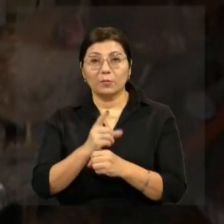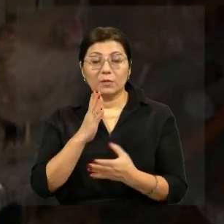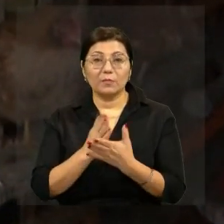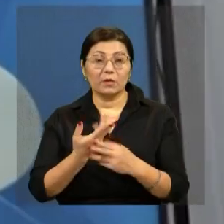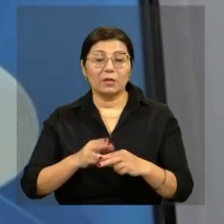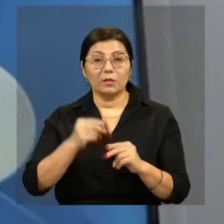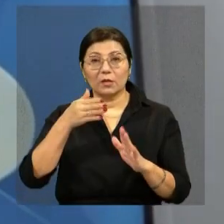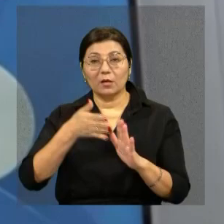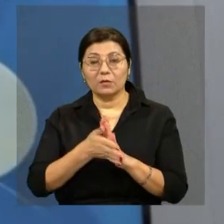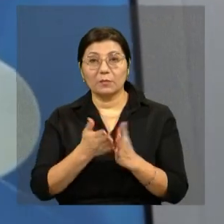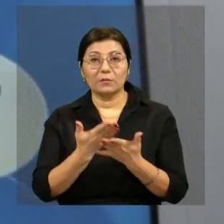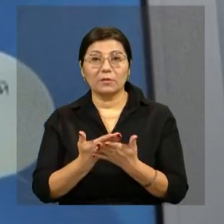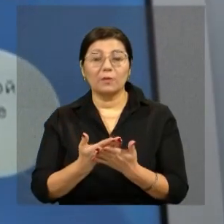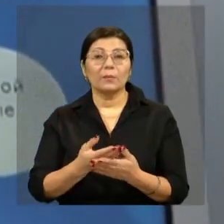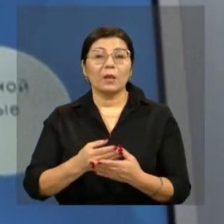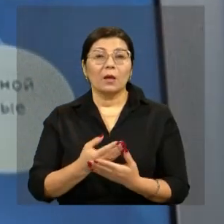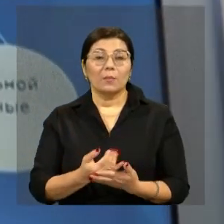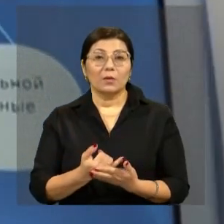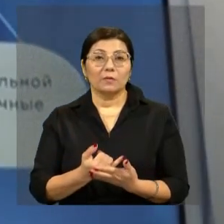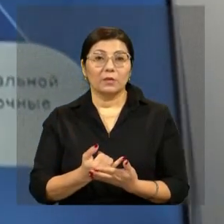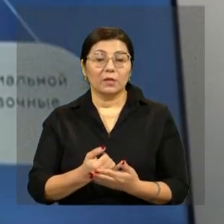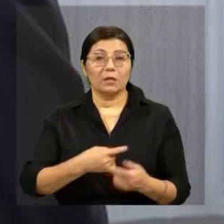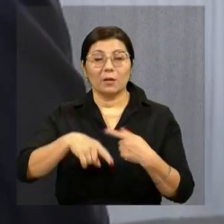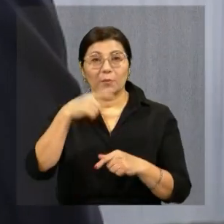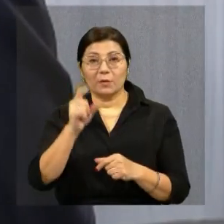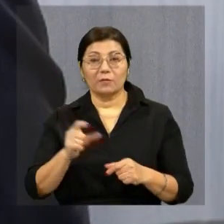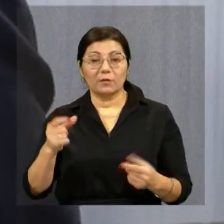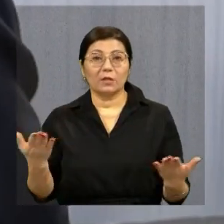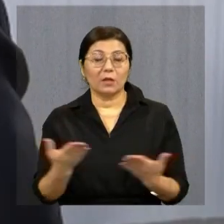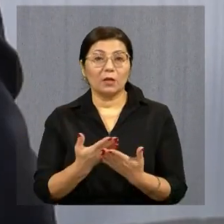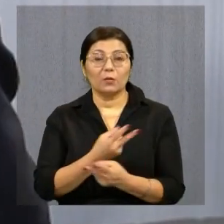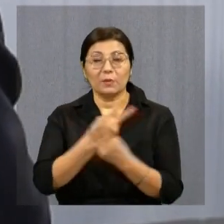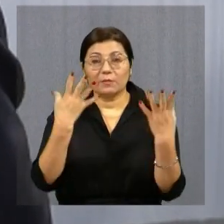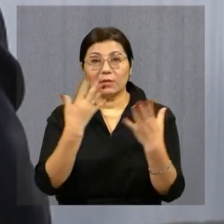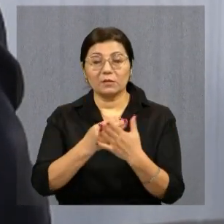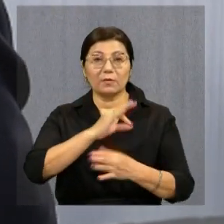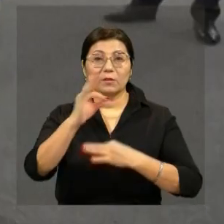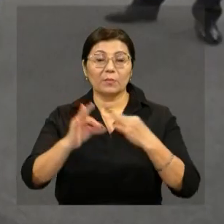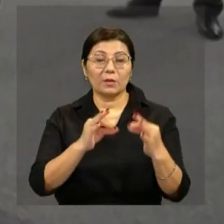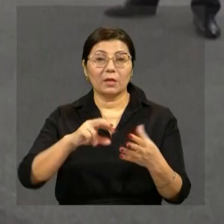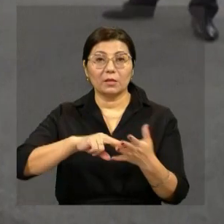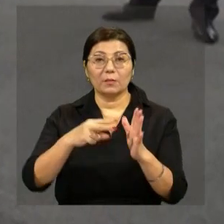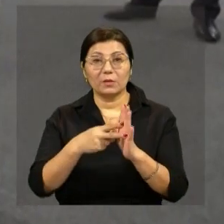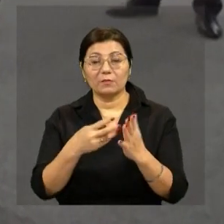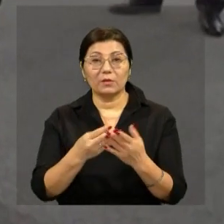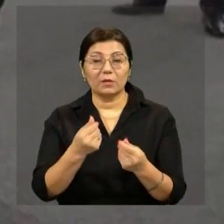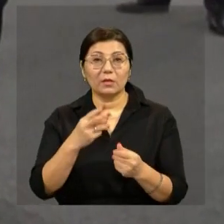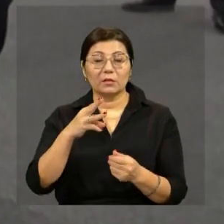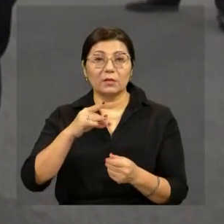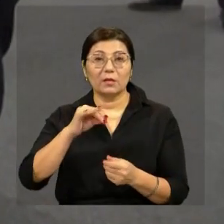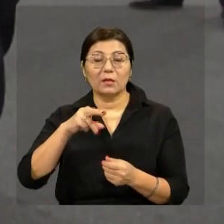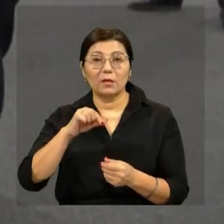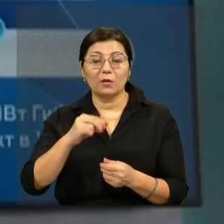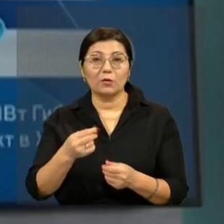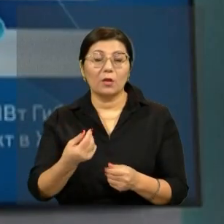же инвестиции. После малого бизнеса настала очередь представителей крупного бизнеса, которые презентовали проекты и планы. Сумма инвестиций рассчитывается в триллионы.